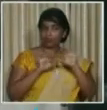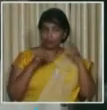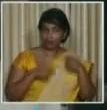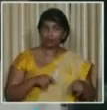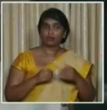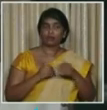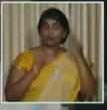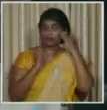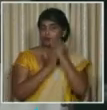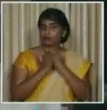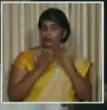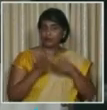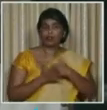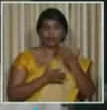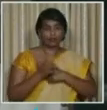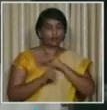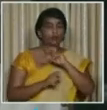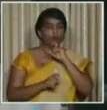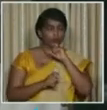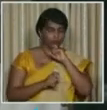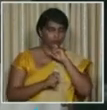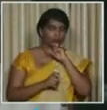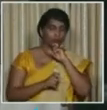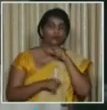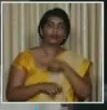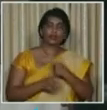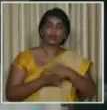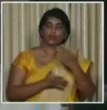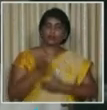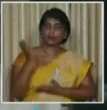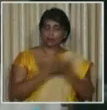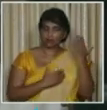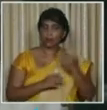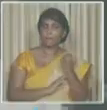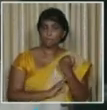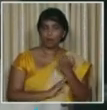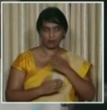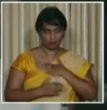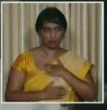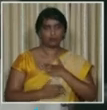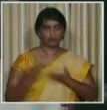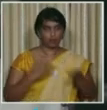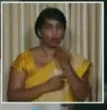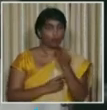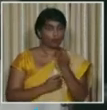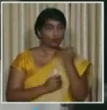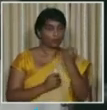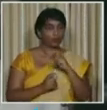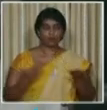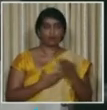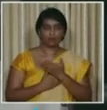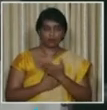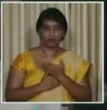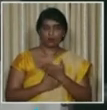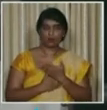මේ කරුණ ඔක්කොම අරගෙන වාර්තා කරලා ශ්‍රේෂ්ඨ අධිකරණයට මේ වාර්තාව යවන්න කියලා. මේ බලේ තියෙන අපිට මුදල් ප්‍රාලයේ තියෙන ශ්‍රේෂ්ඨාධිකරණය